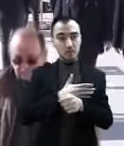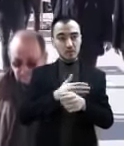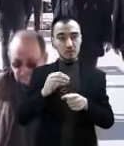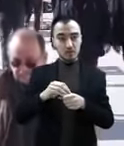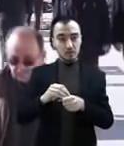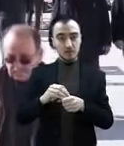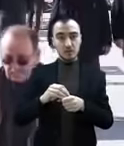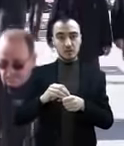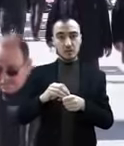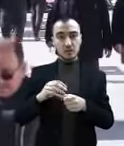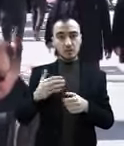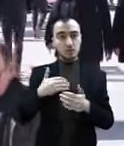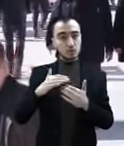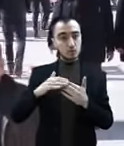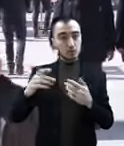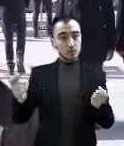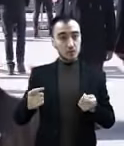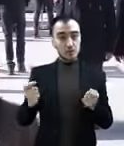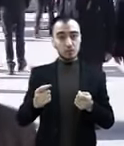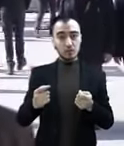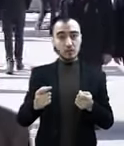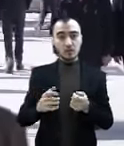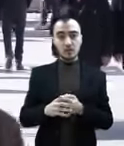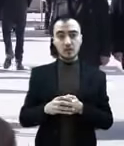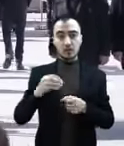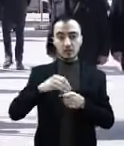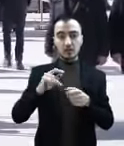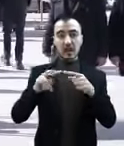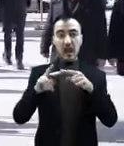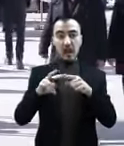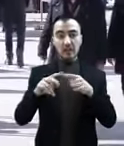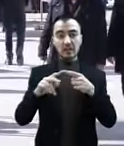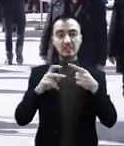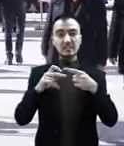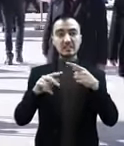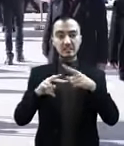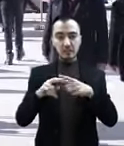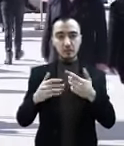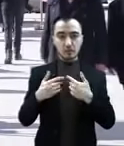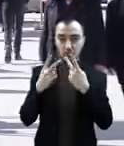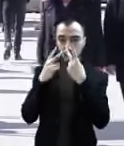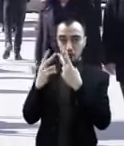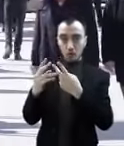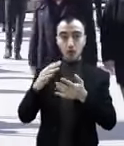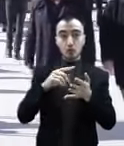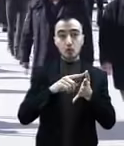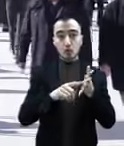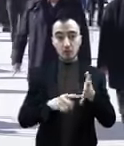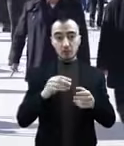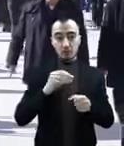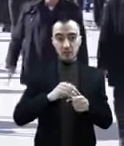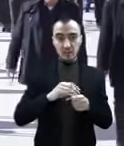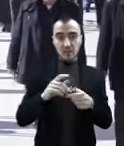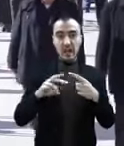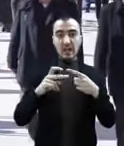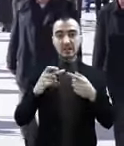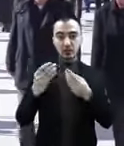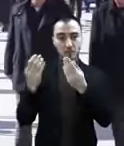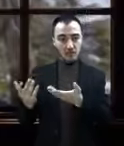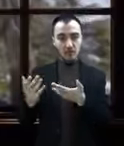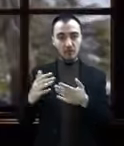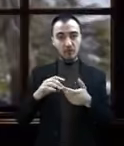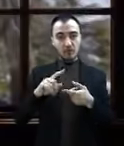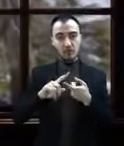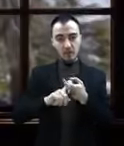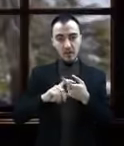bir niyetle yola çıkmış bir kardeşiniz olarak desteklerinizi bekliyor, dualarınızdan bizleri eksik etmemeniz dileğiyle